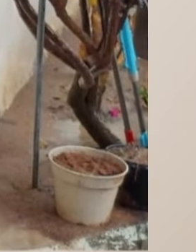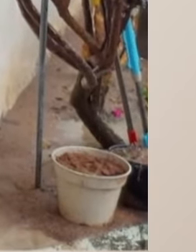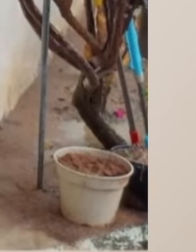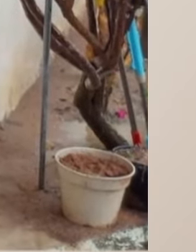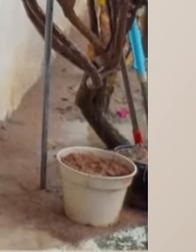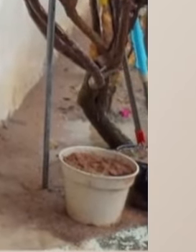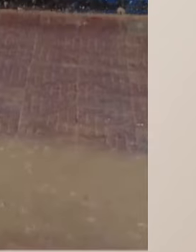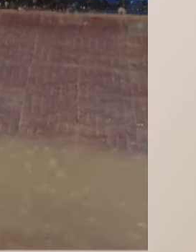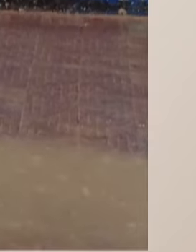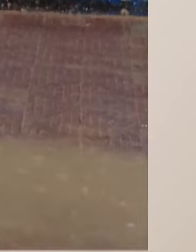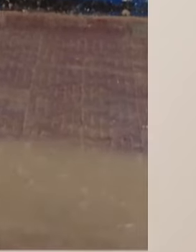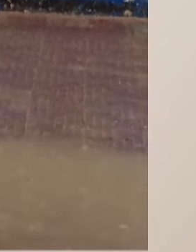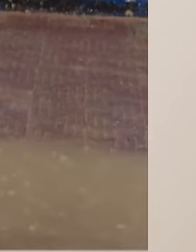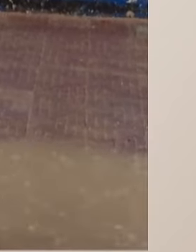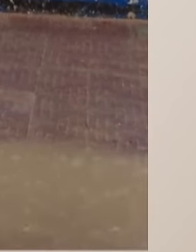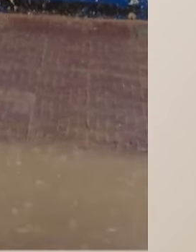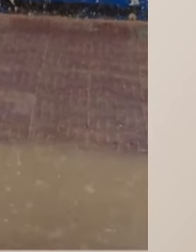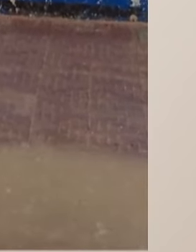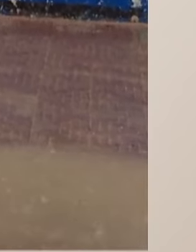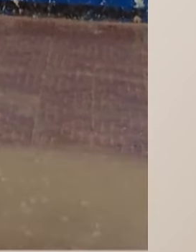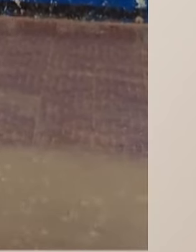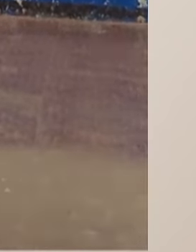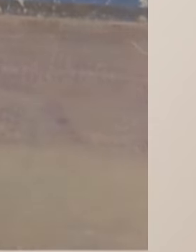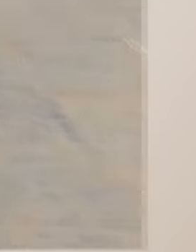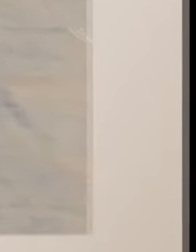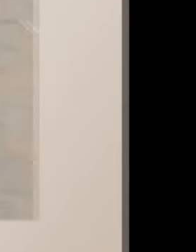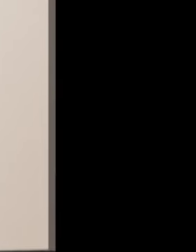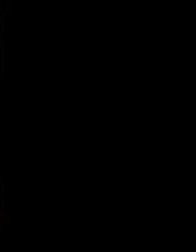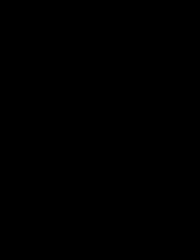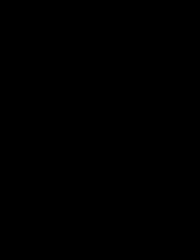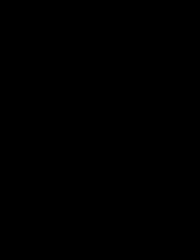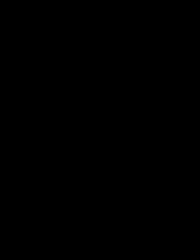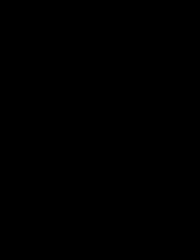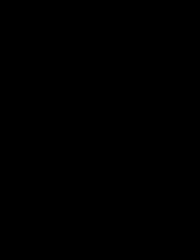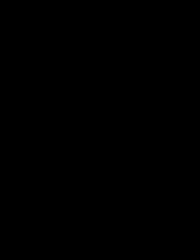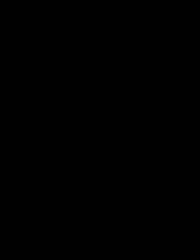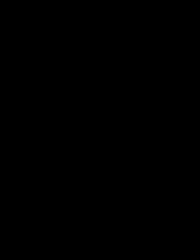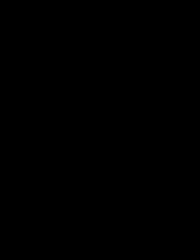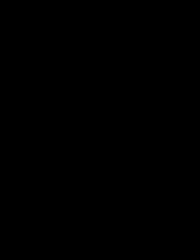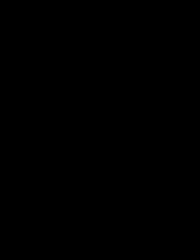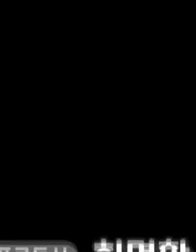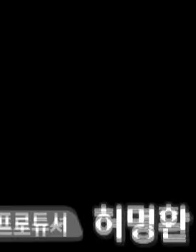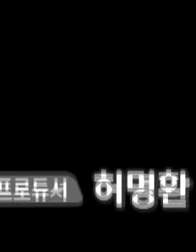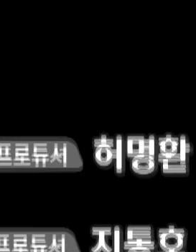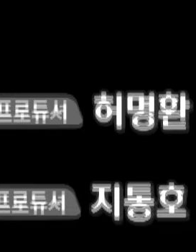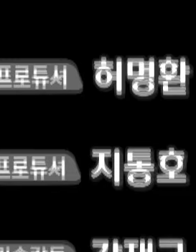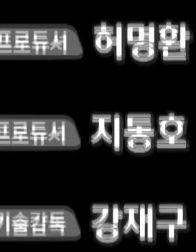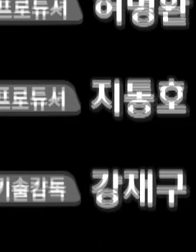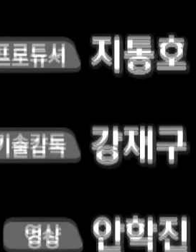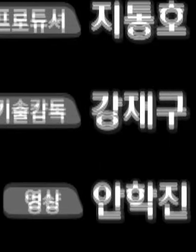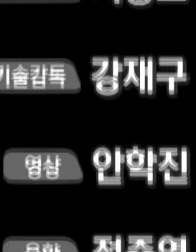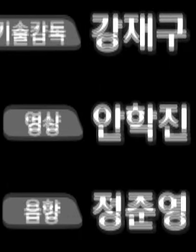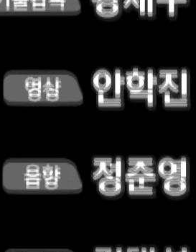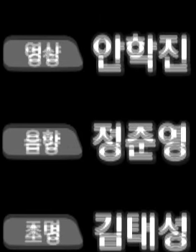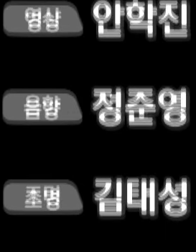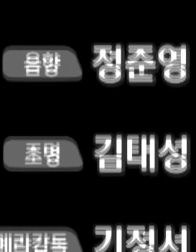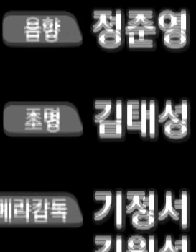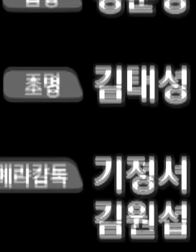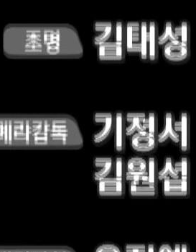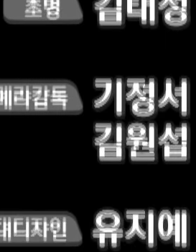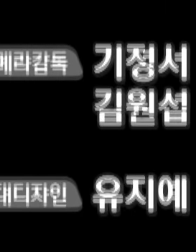이곳에 모인 우리 주가 기뻐하시네 주를 향한 사랑과